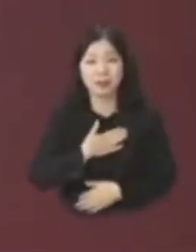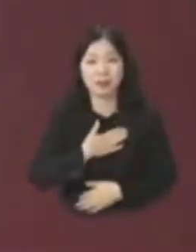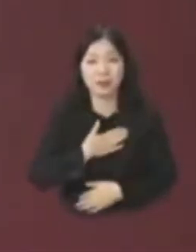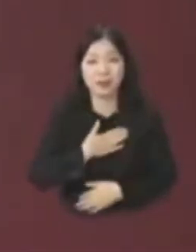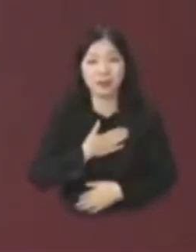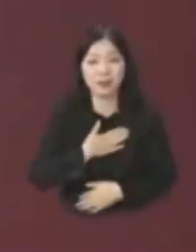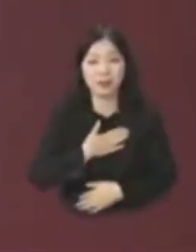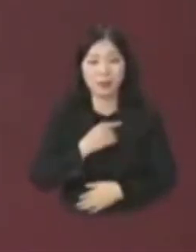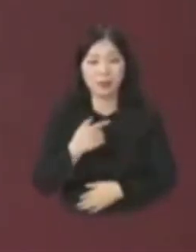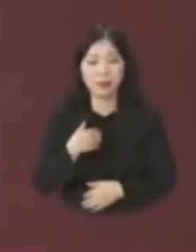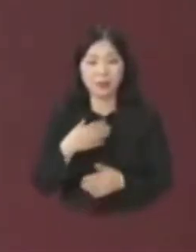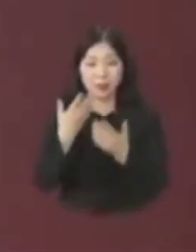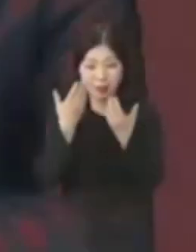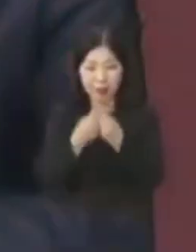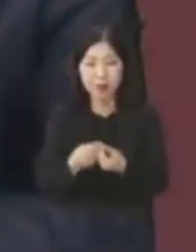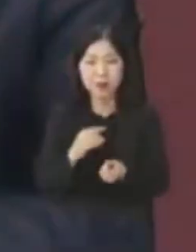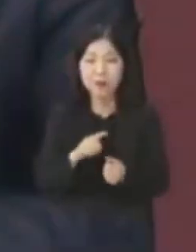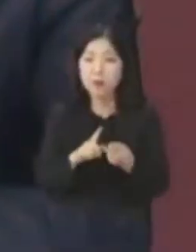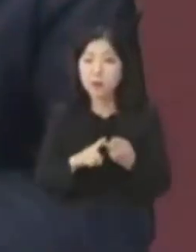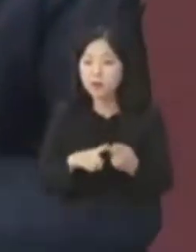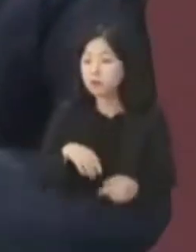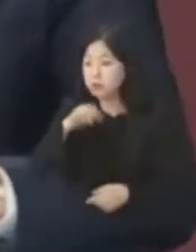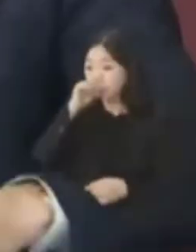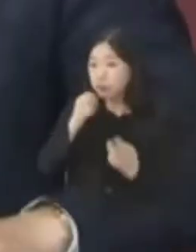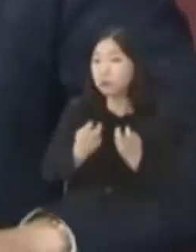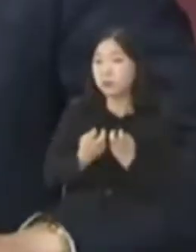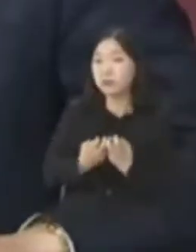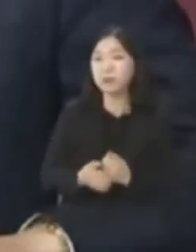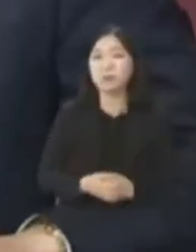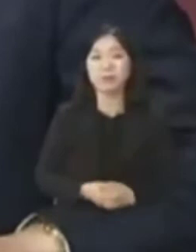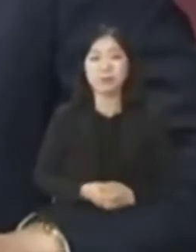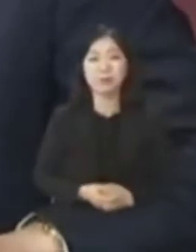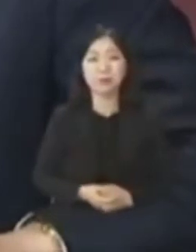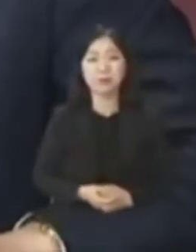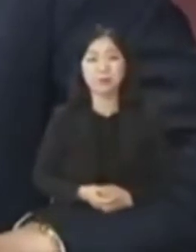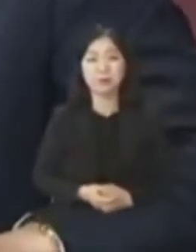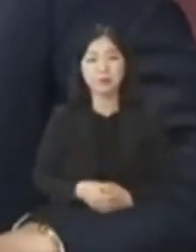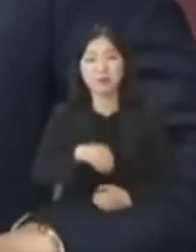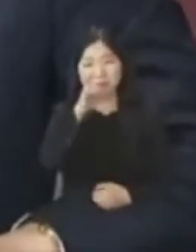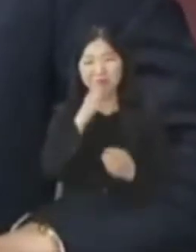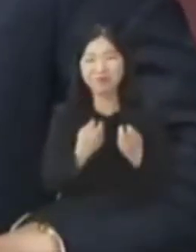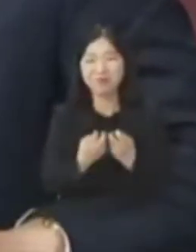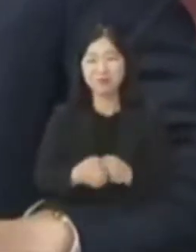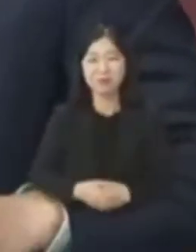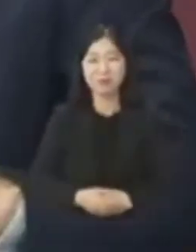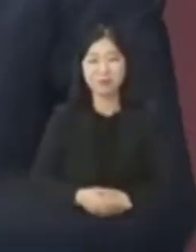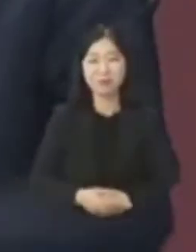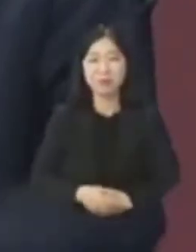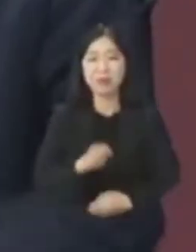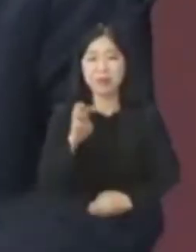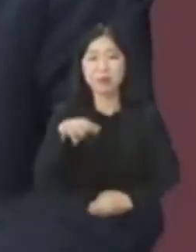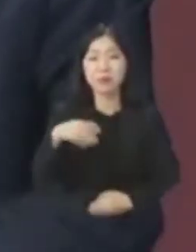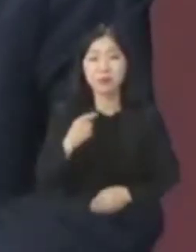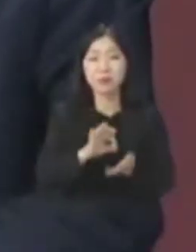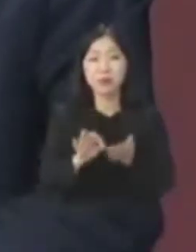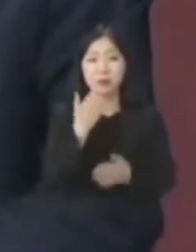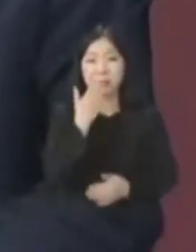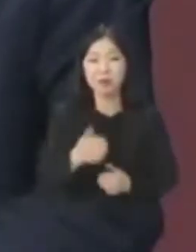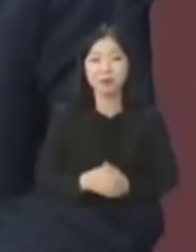대해서는 어떻게 생각하십니까? 그 좋은 방책입니다. 네. 네, 후보님 답변하실 수 있습니다. 네. 30초 쓰실 수